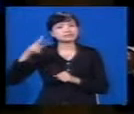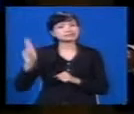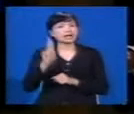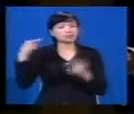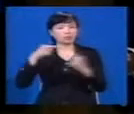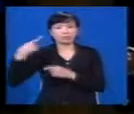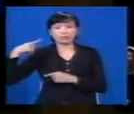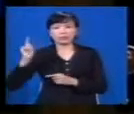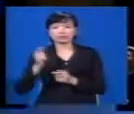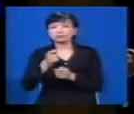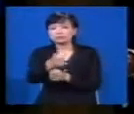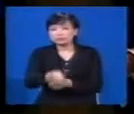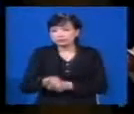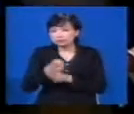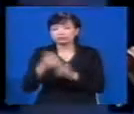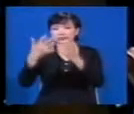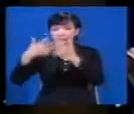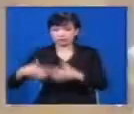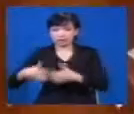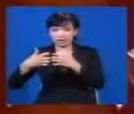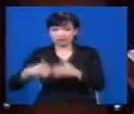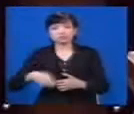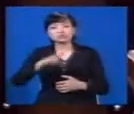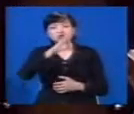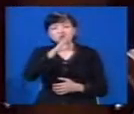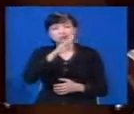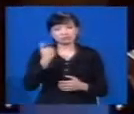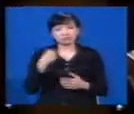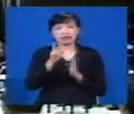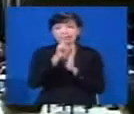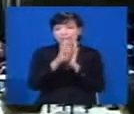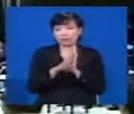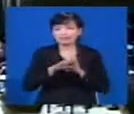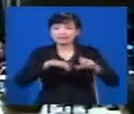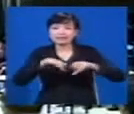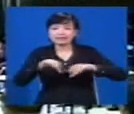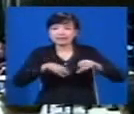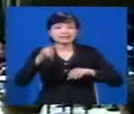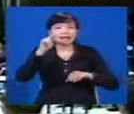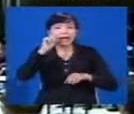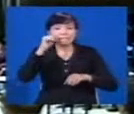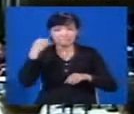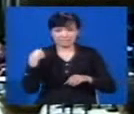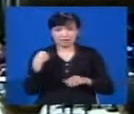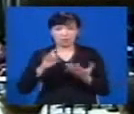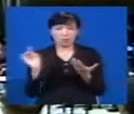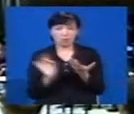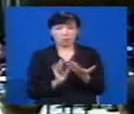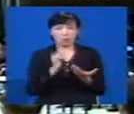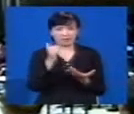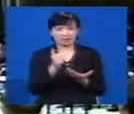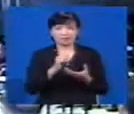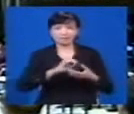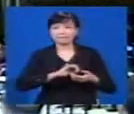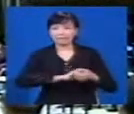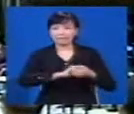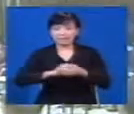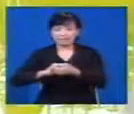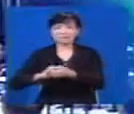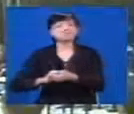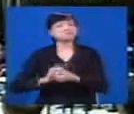ดังนั้นถ้าในภูมิภาคมีระบบการบริหารจัดการน้ำที่มีประสิทธิภาพร่วมกันจะนำมาซึ่งความยั่งยืนทางอาห